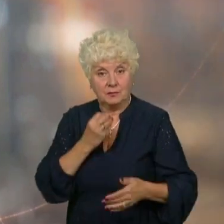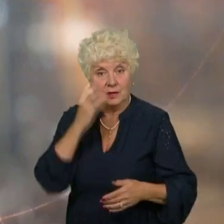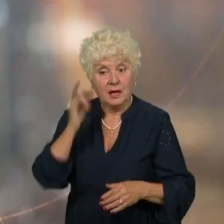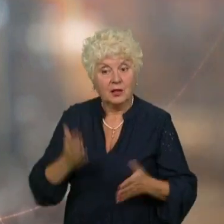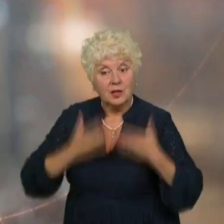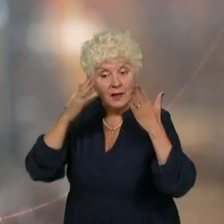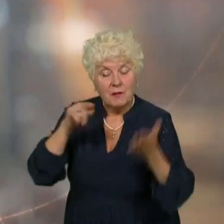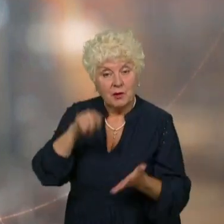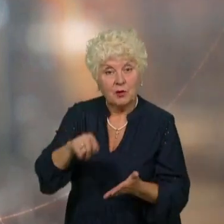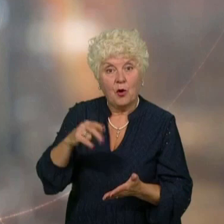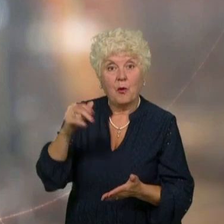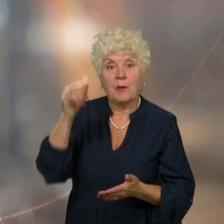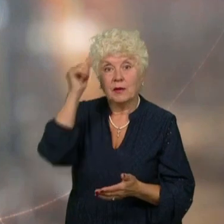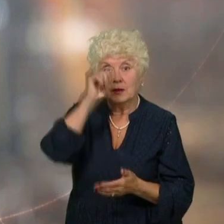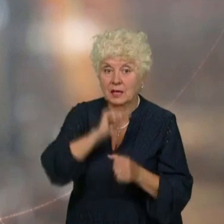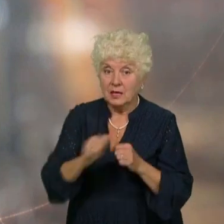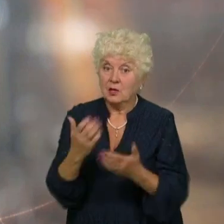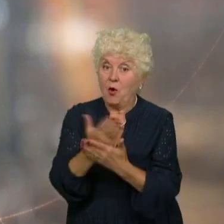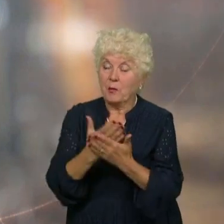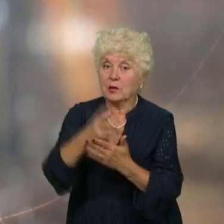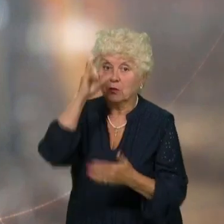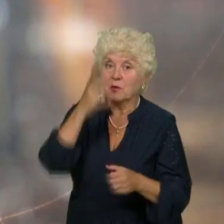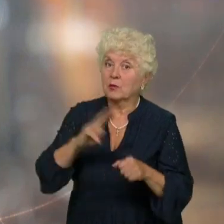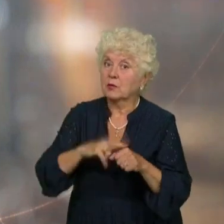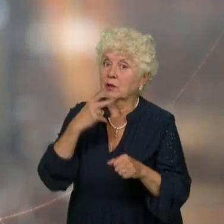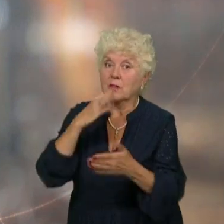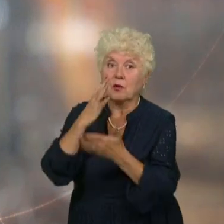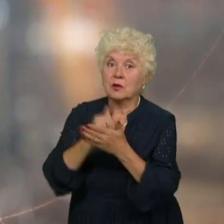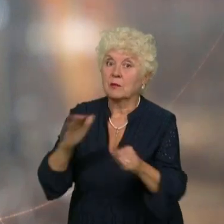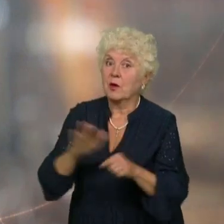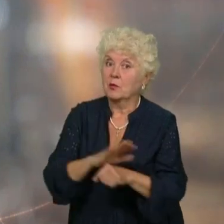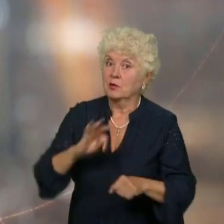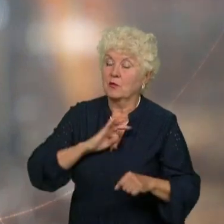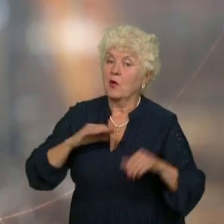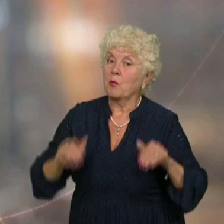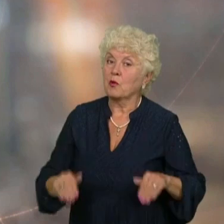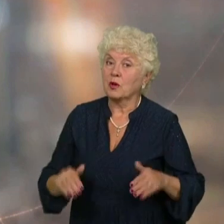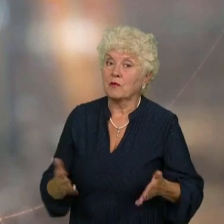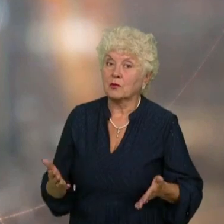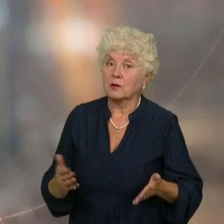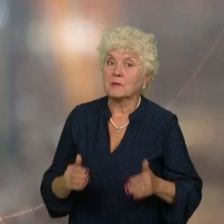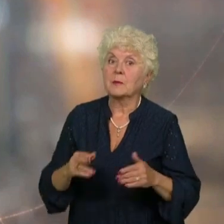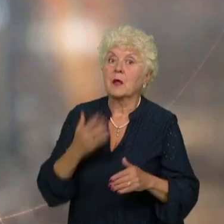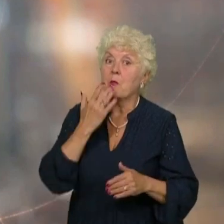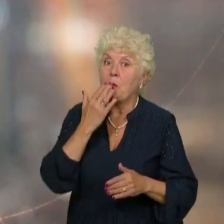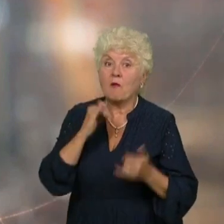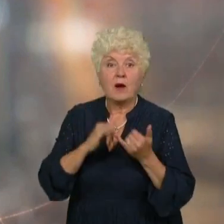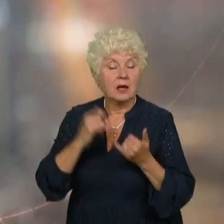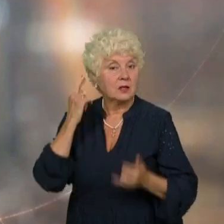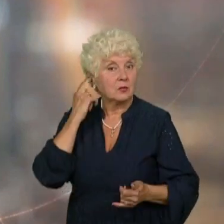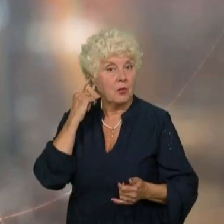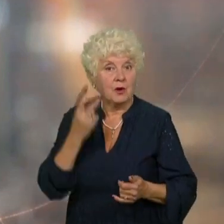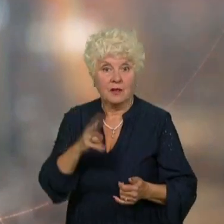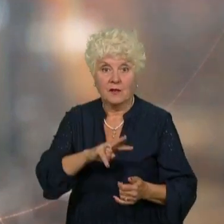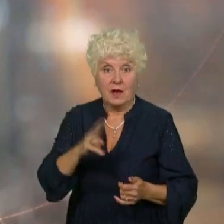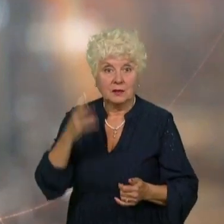ewangelię jest to jakoś obraz człowieka który nie korzysta z pełni swoich możliwości mowa i słuch te dwa